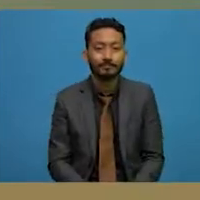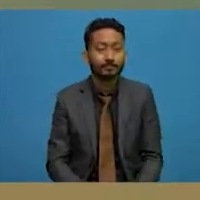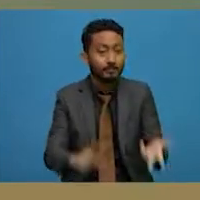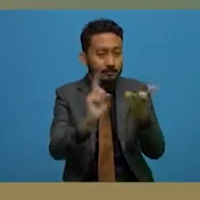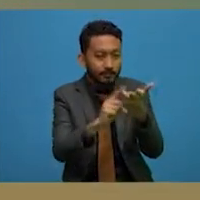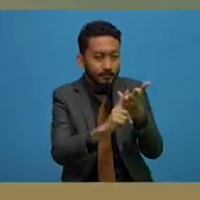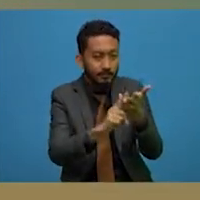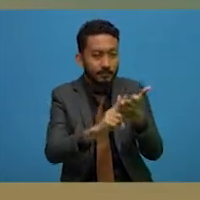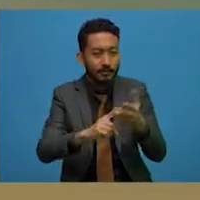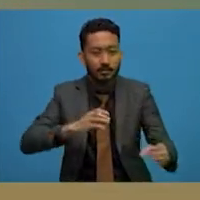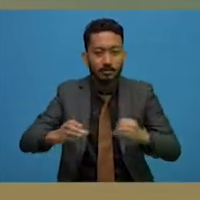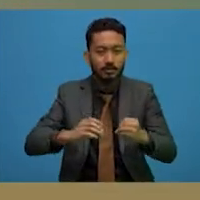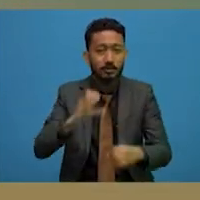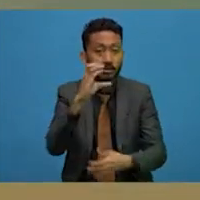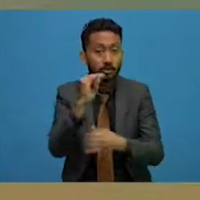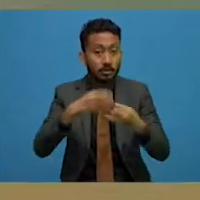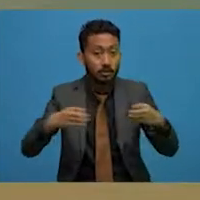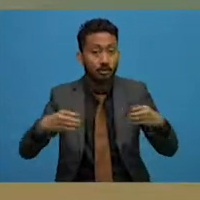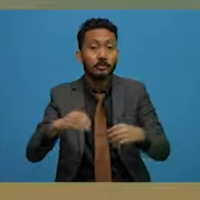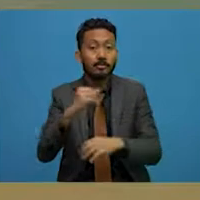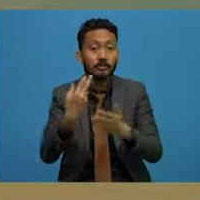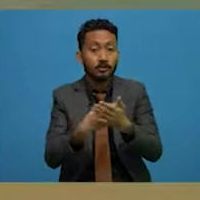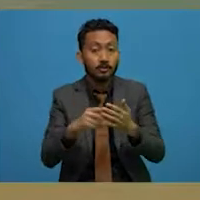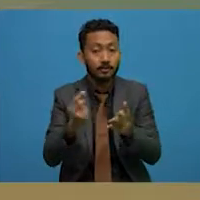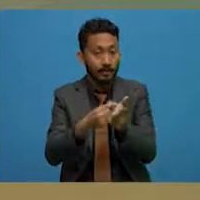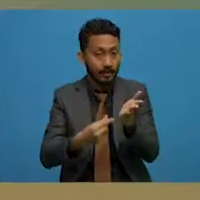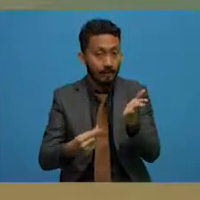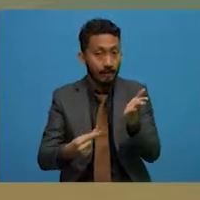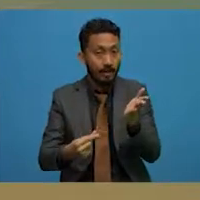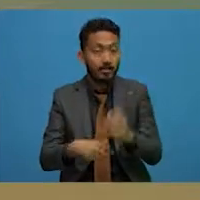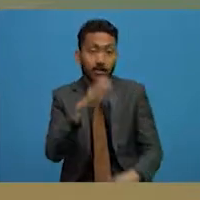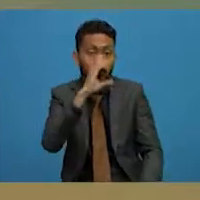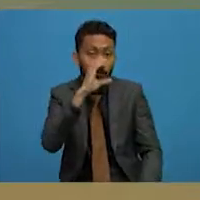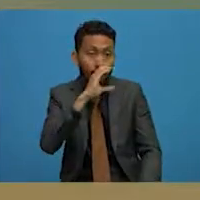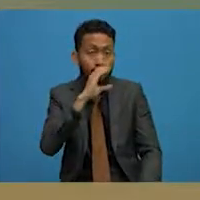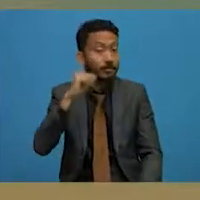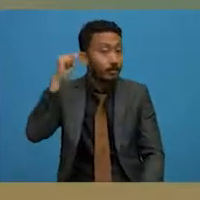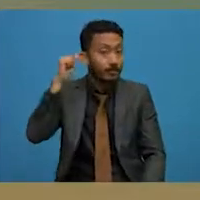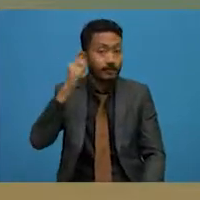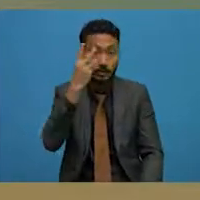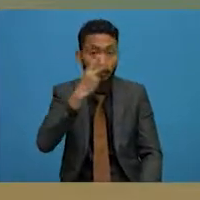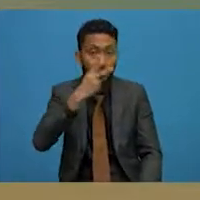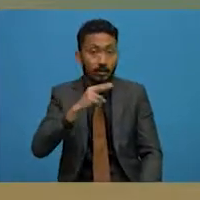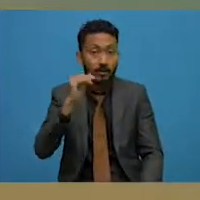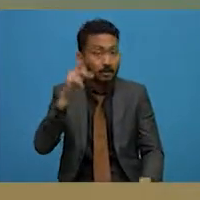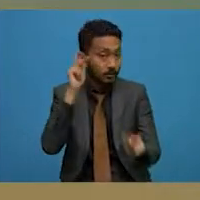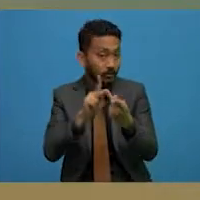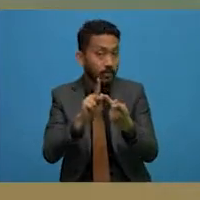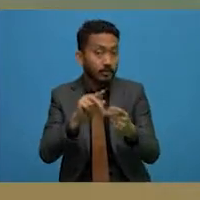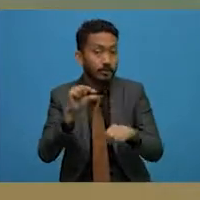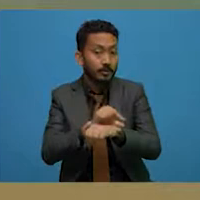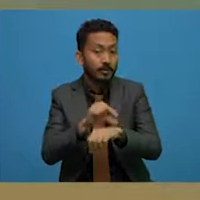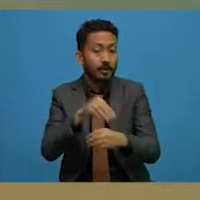ketiga, menghuraikan ciri-ciri teks, grafik, animasi dan audiovisual yang sesuai digunakan